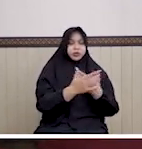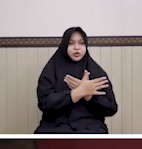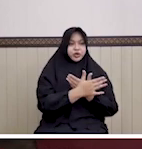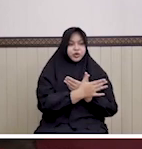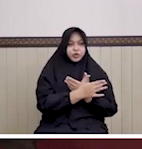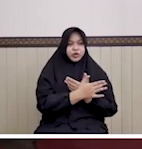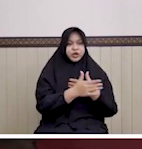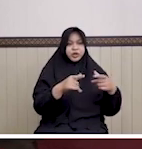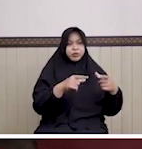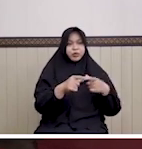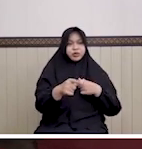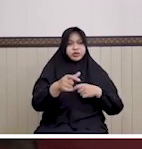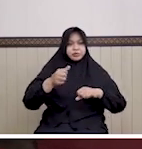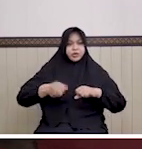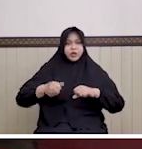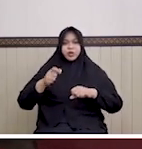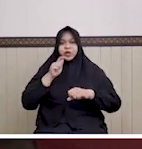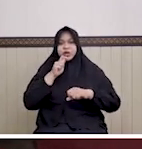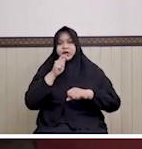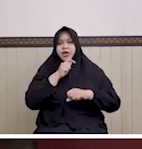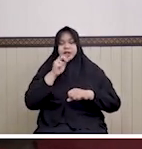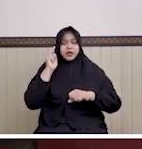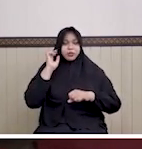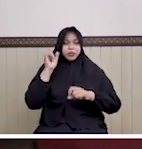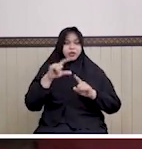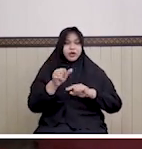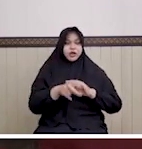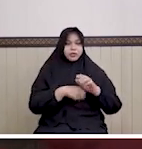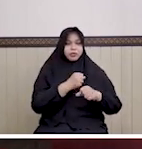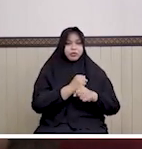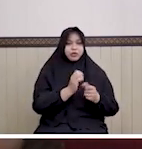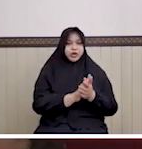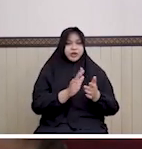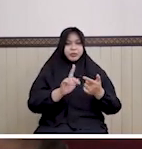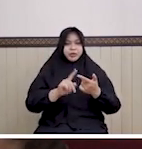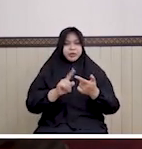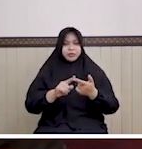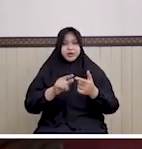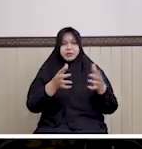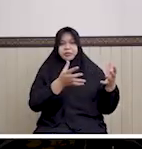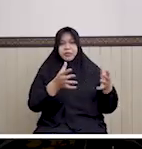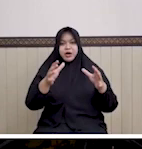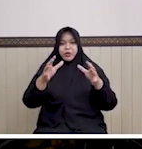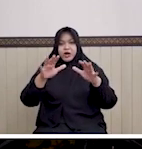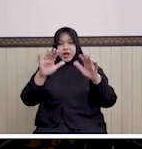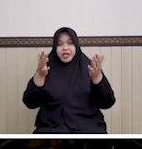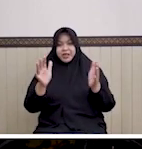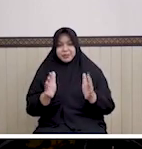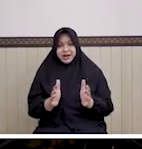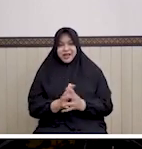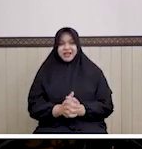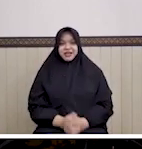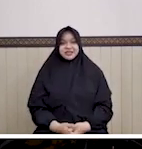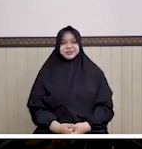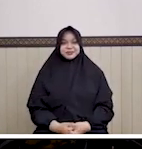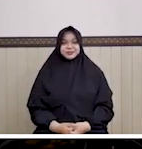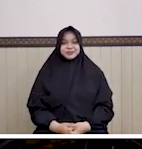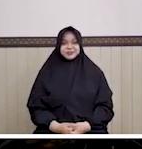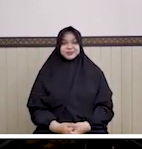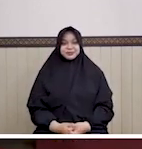DIY proses persidangan ternyata buy Bong dan rekan-rekan membawa alat peraga Nah itu untuk